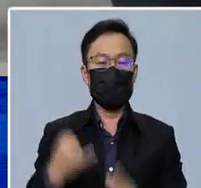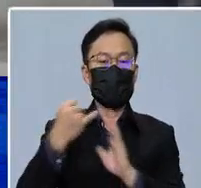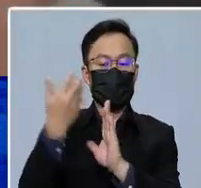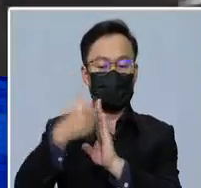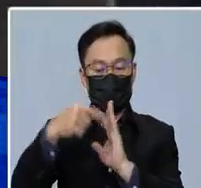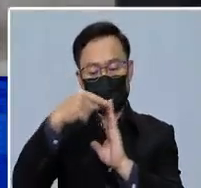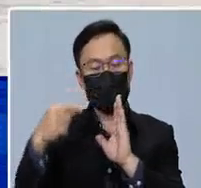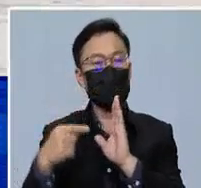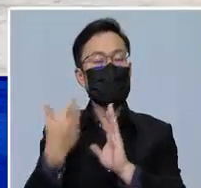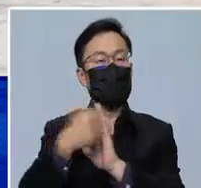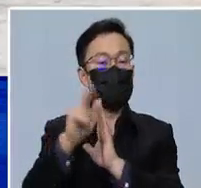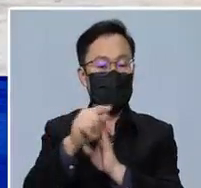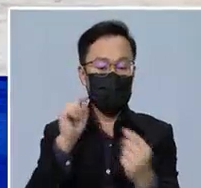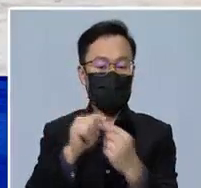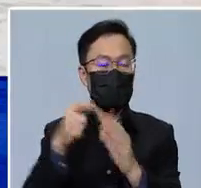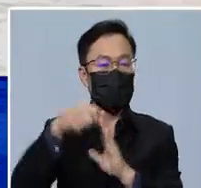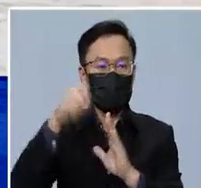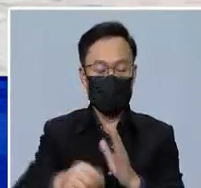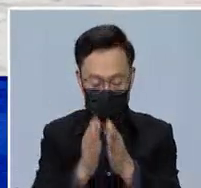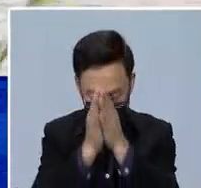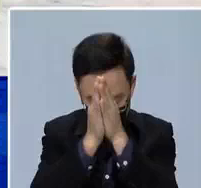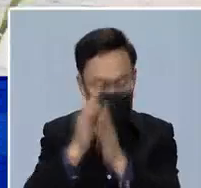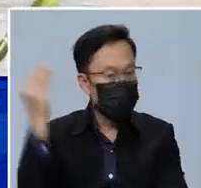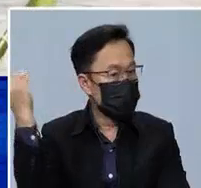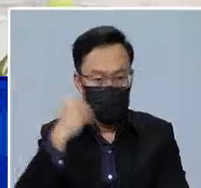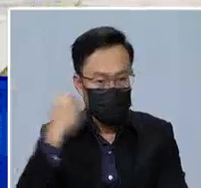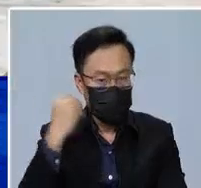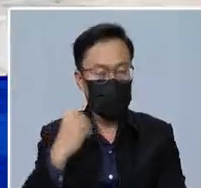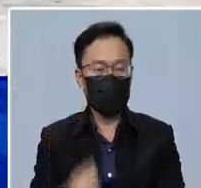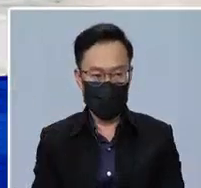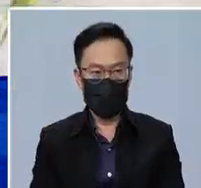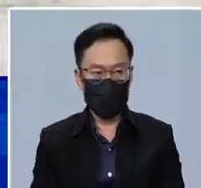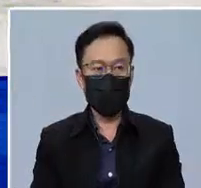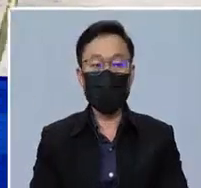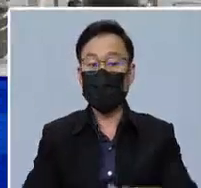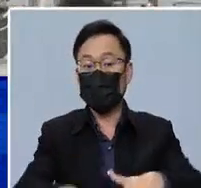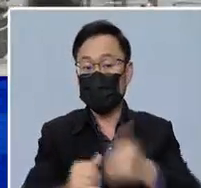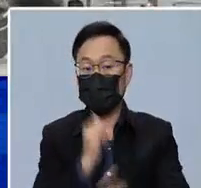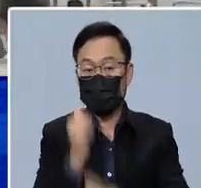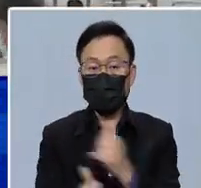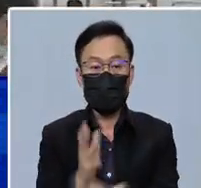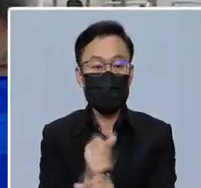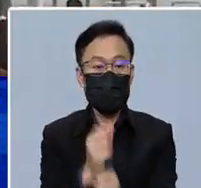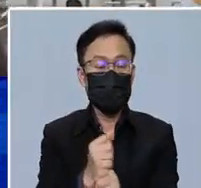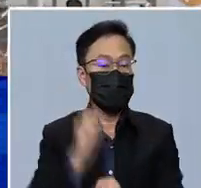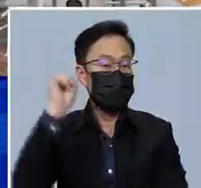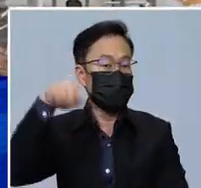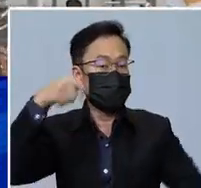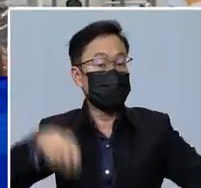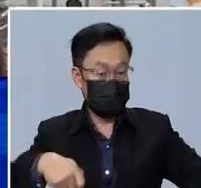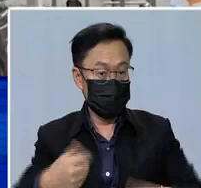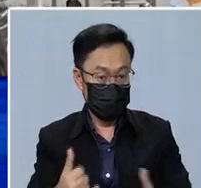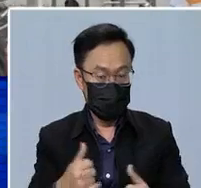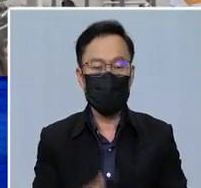ครราชสีมาก็จะแวะกราบไหว้ย่าโมตลอดนะครับแต่อย่างไรก็ตามประชาชนทุกคนที่เดินทางมาที่อนุสาวรีย์ย่าโมต่างระมัดระวังและป้อง